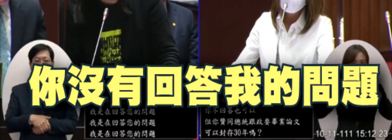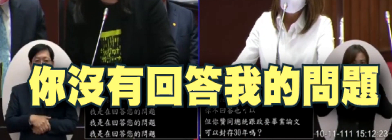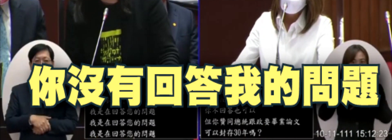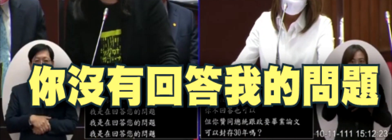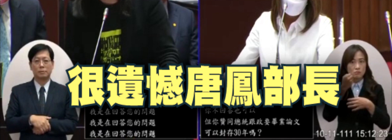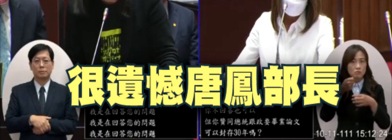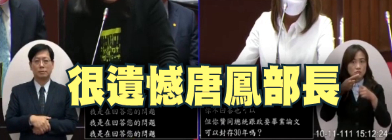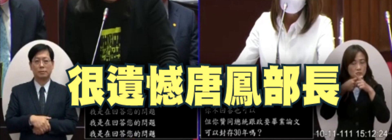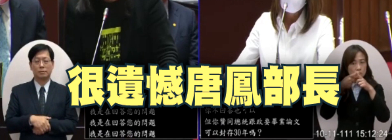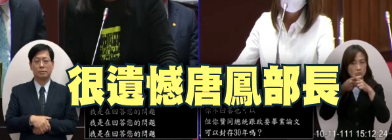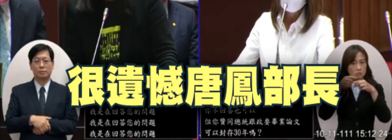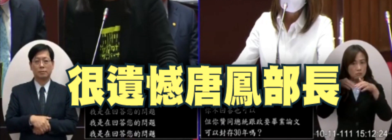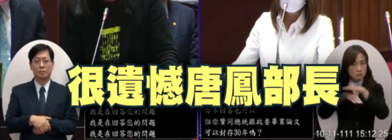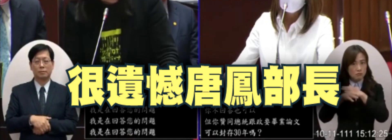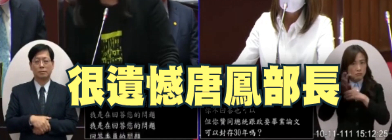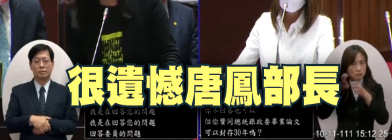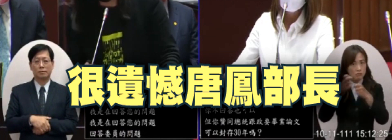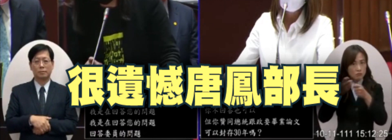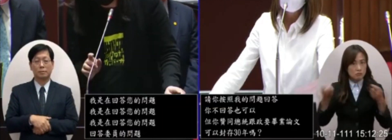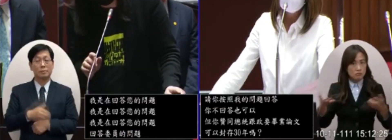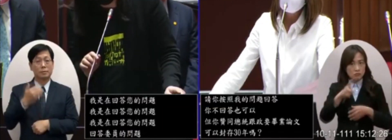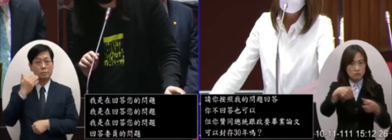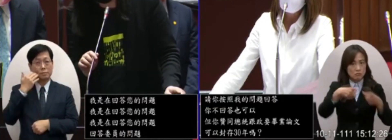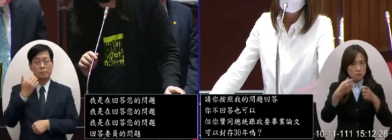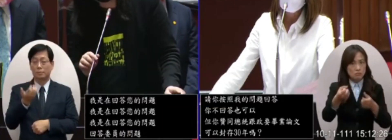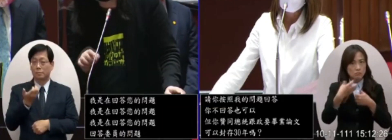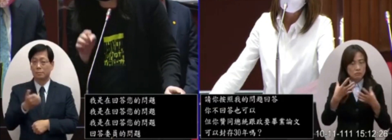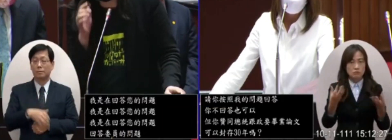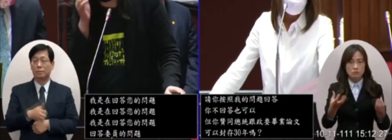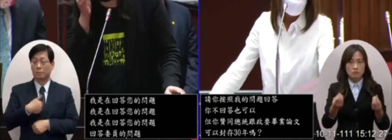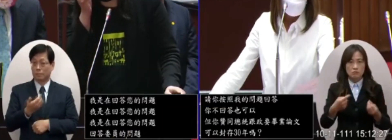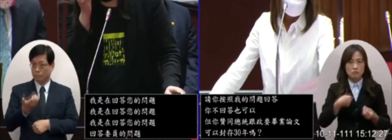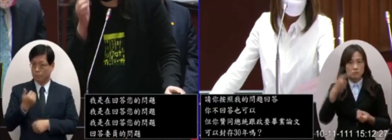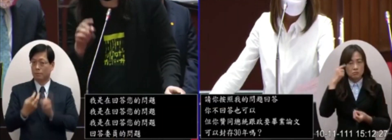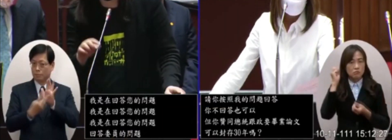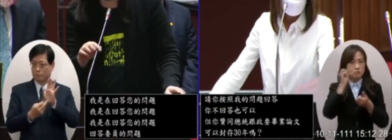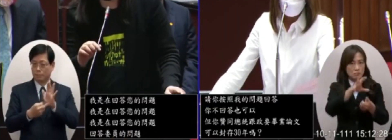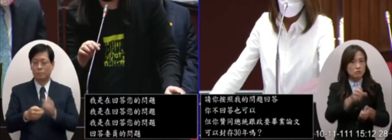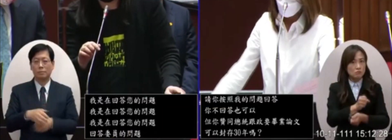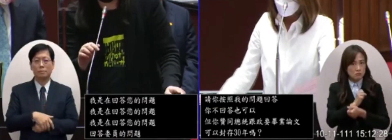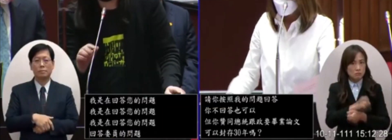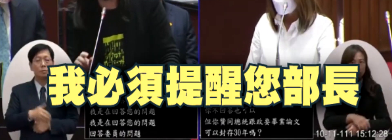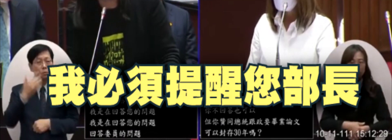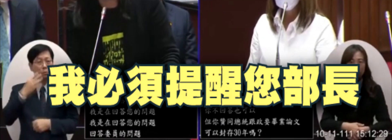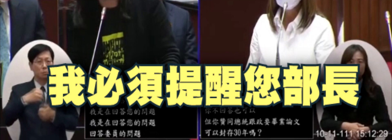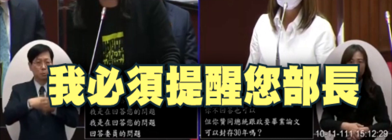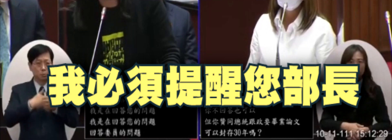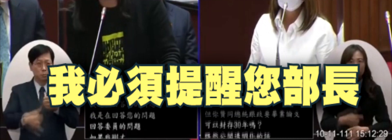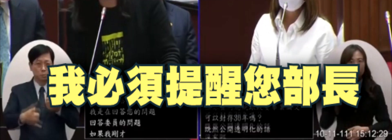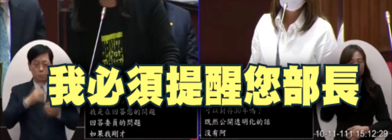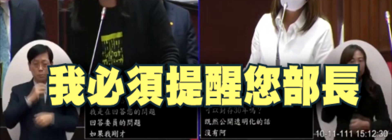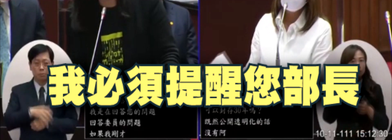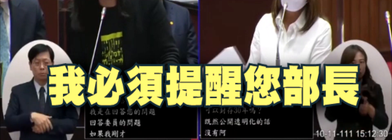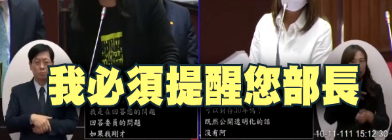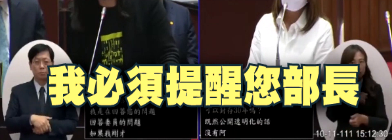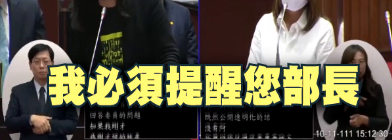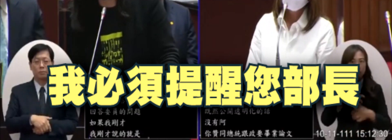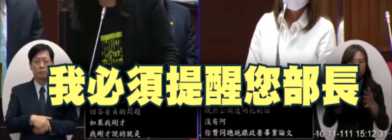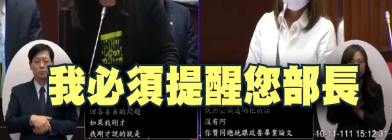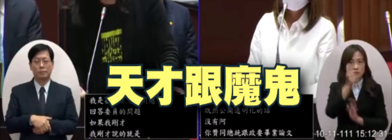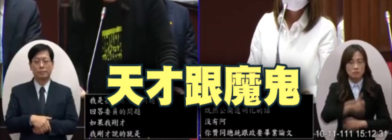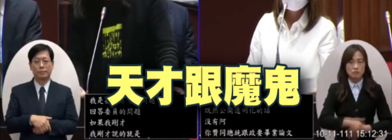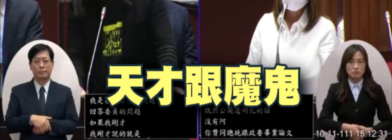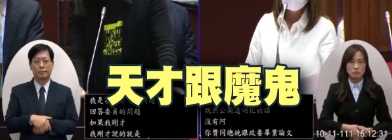题啊。很遗憾哦，唐孟部长， 我 必须提醒你， 我刚才说的就是，如果委员到我们的， 必须提醒您，部长，